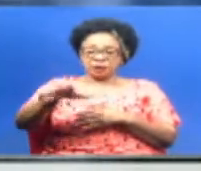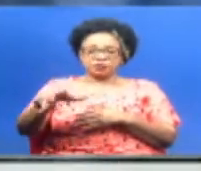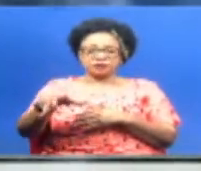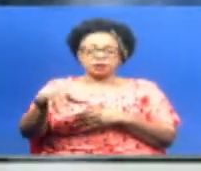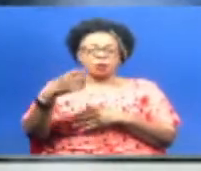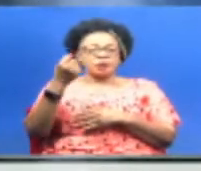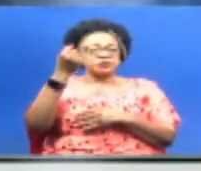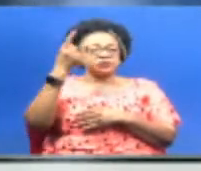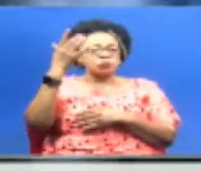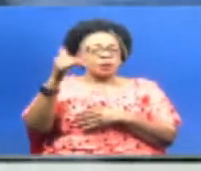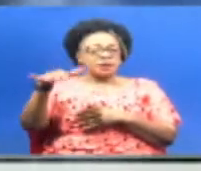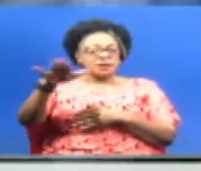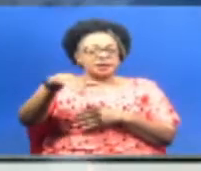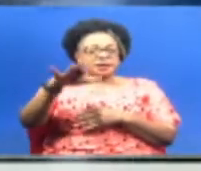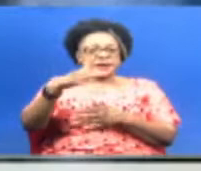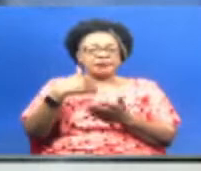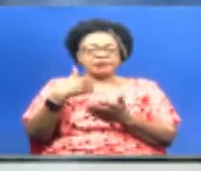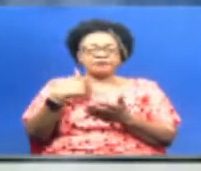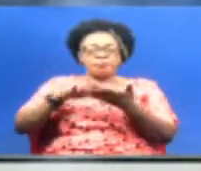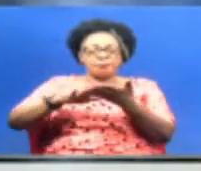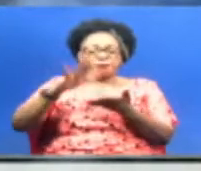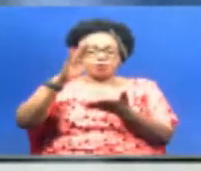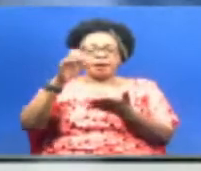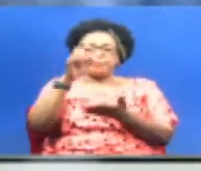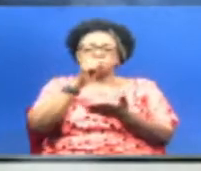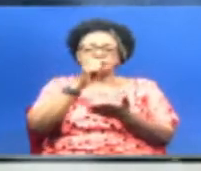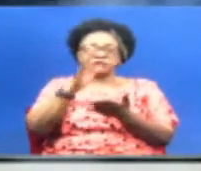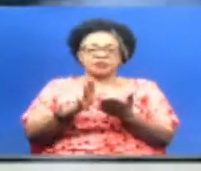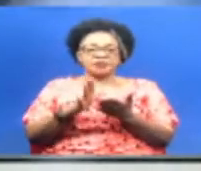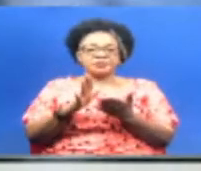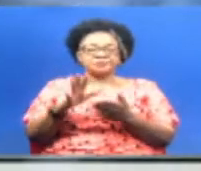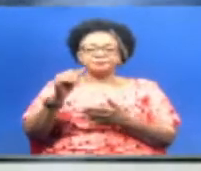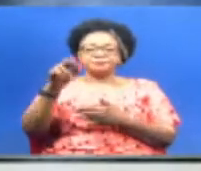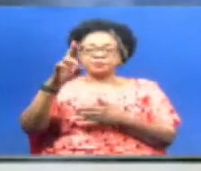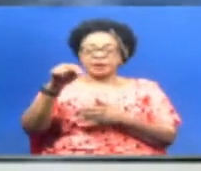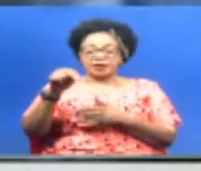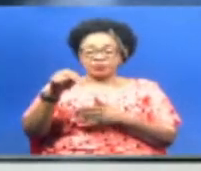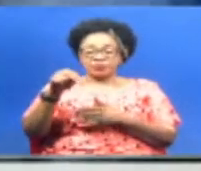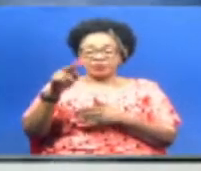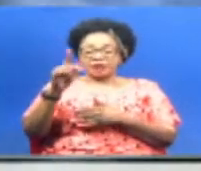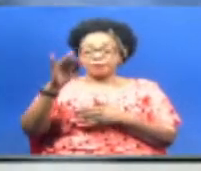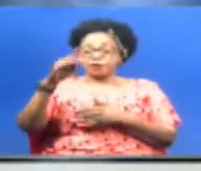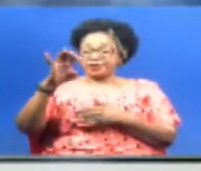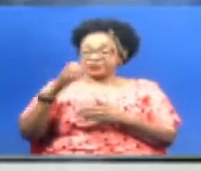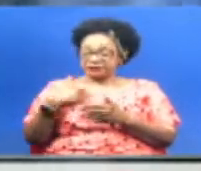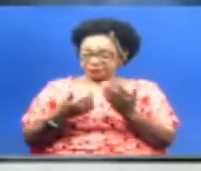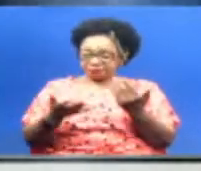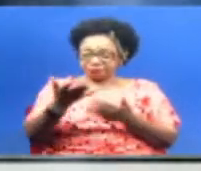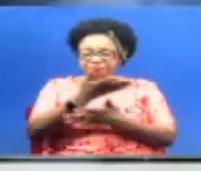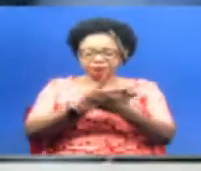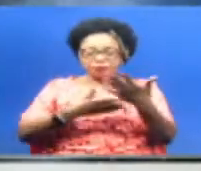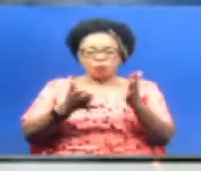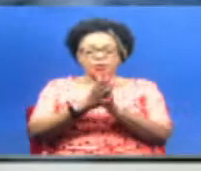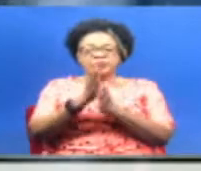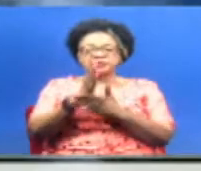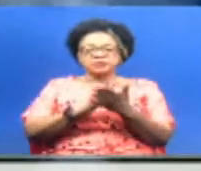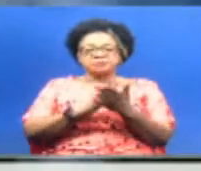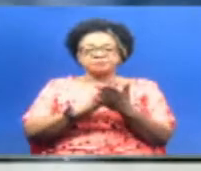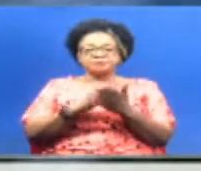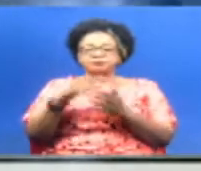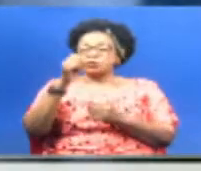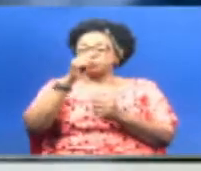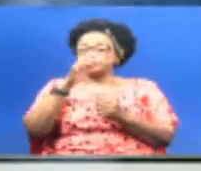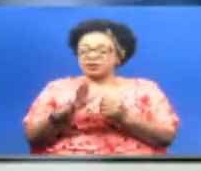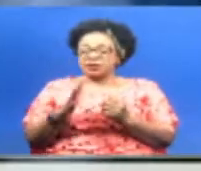eneo hilo limeweza kukuza wasanii wengi, mwanahabari wetu Aaron Kipkoech alitagusana na baadhi ya wasanii hawa na